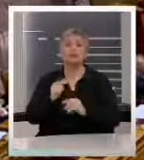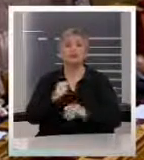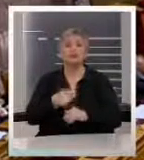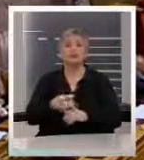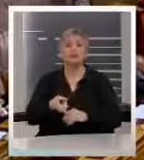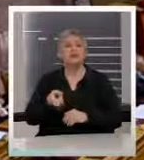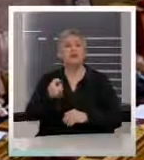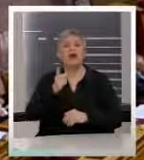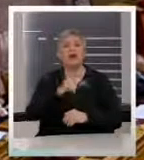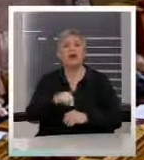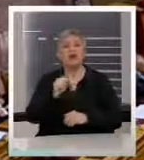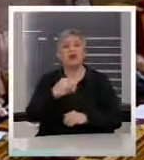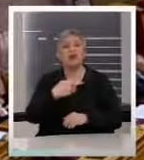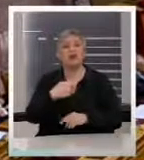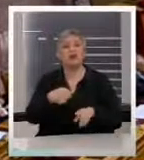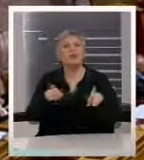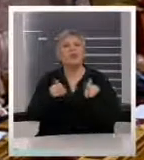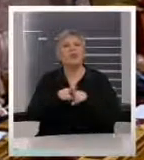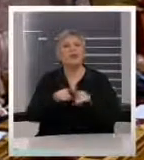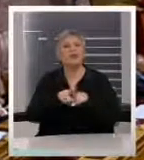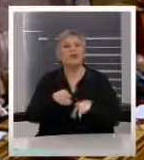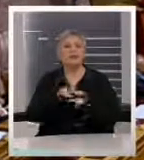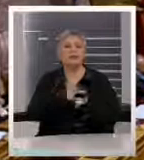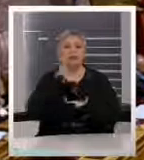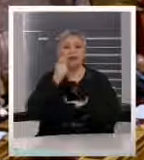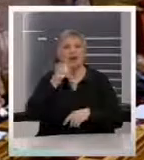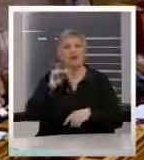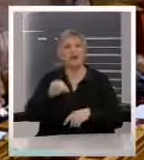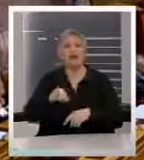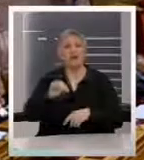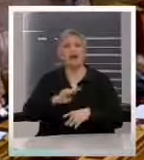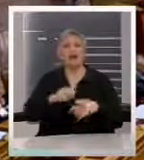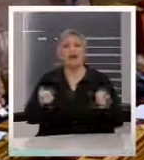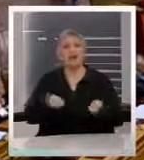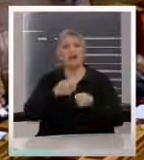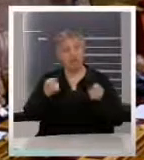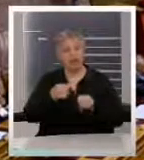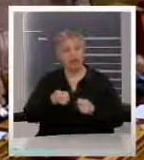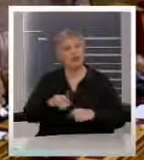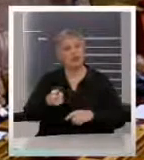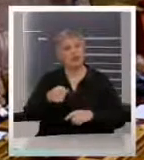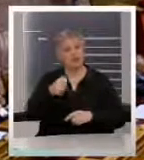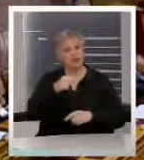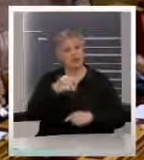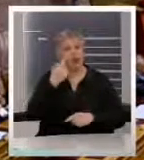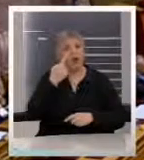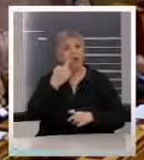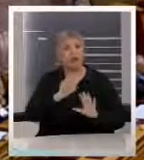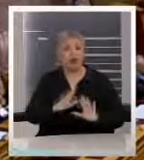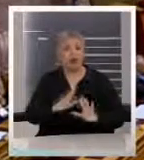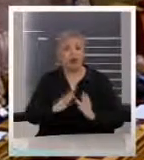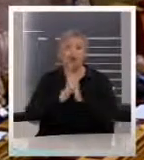το Μαρινάκι, τι θα κάνεις. Κύριε Υπουργέ. Να σε δω αύριο μεθαύριο. Κύριε Υπουργέ. Μεθαύριο, παρακαλώ πολύ.